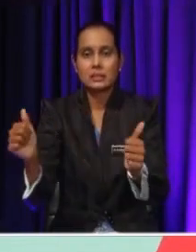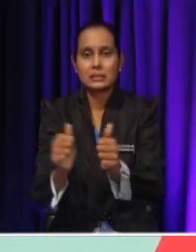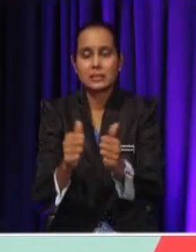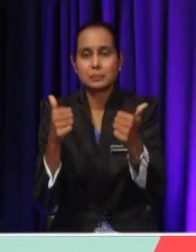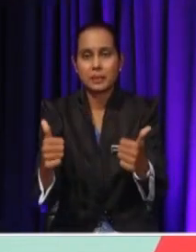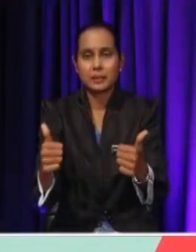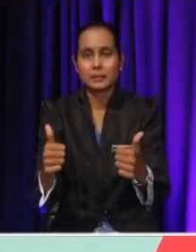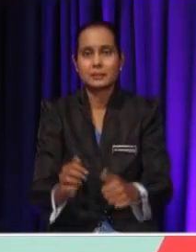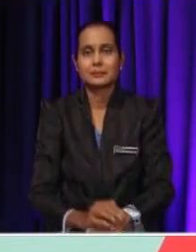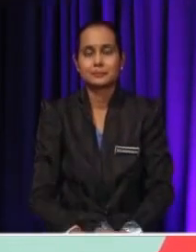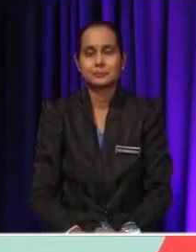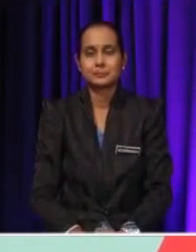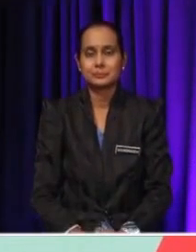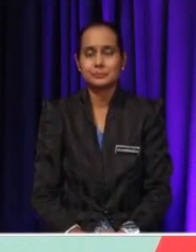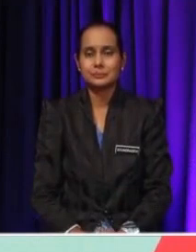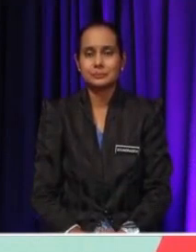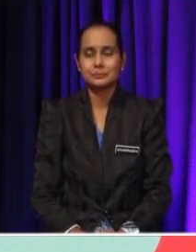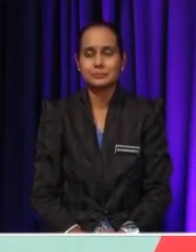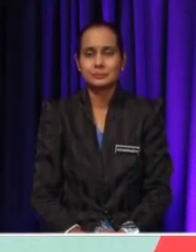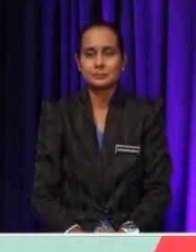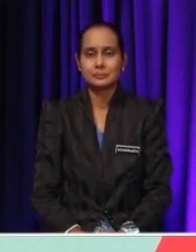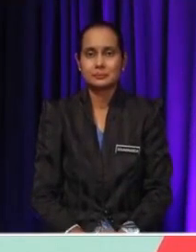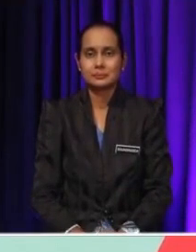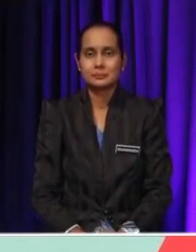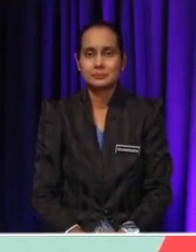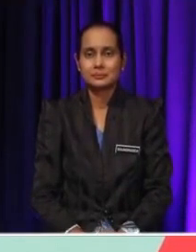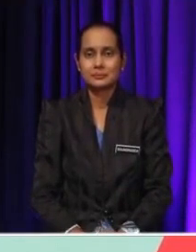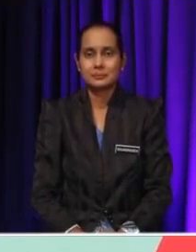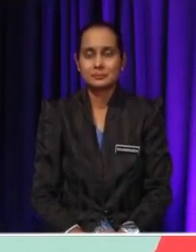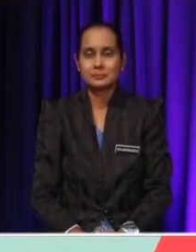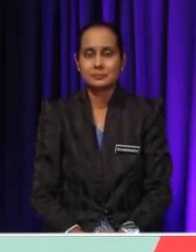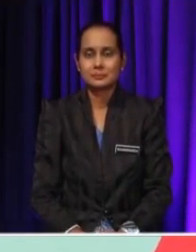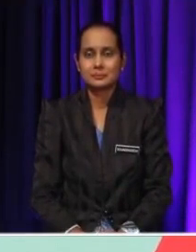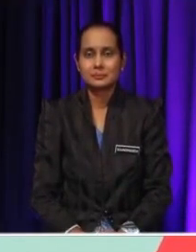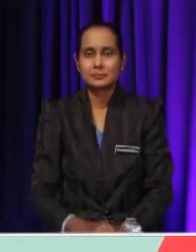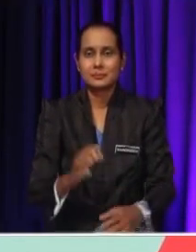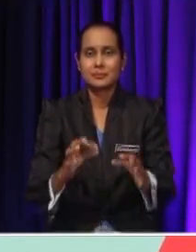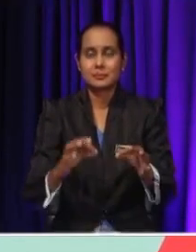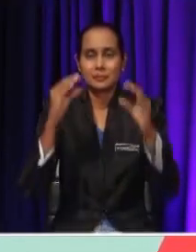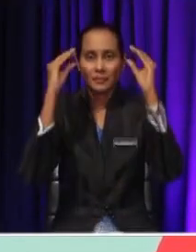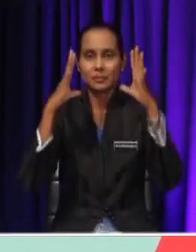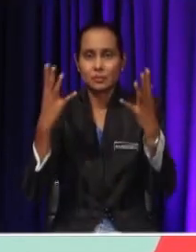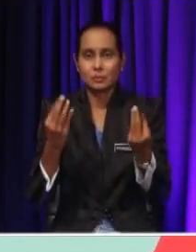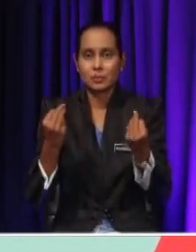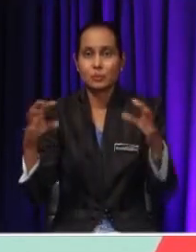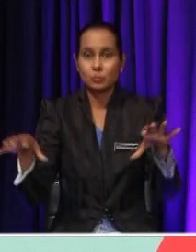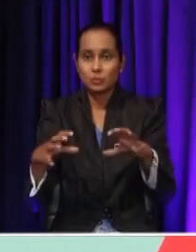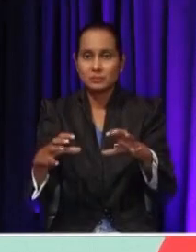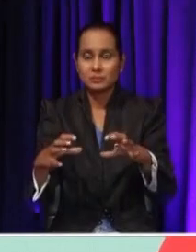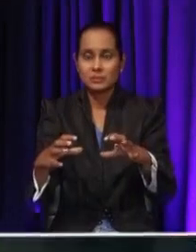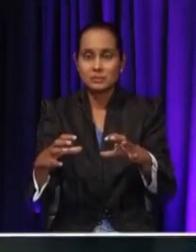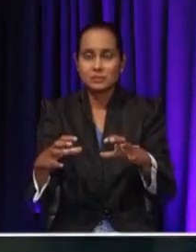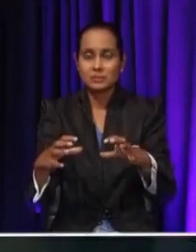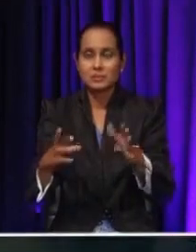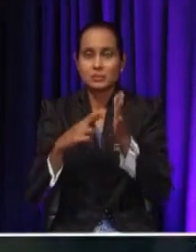Nah kepada anak-anak baru juga manajegok oke maksudnya